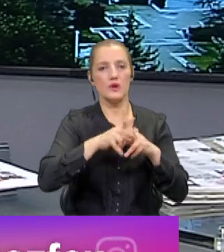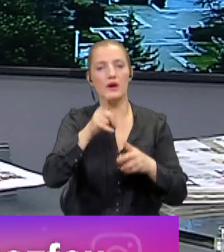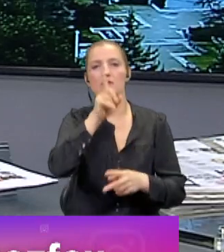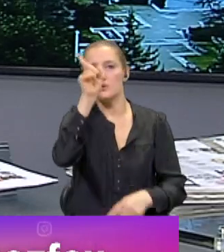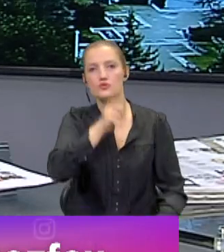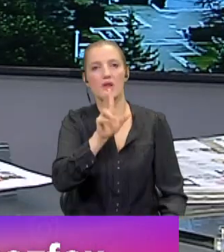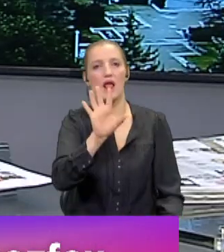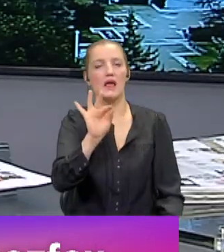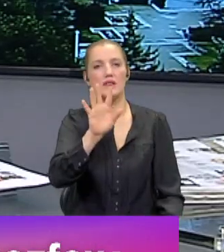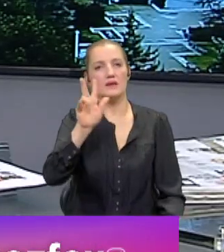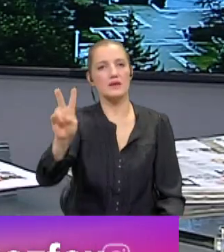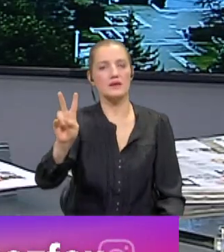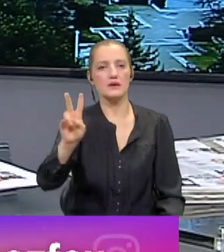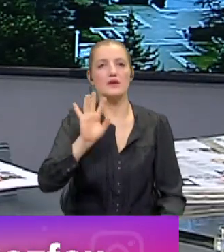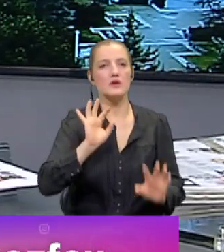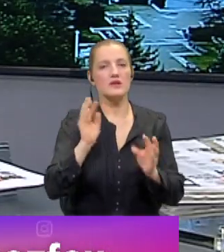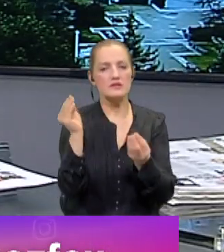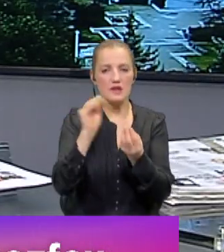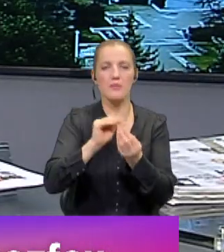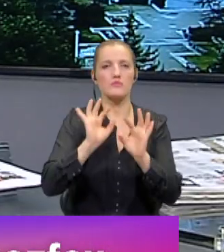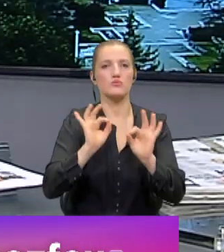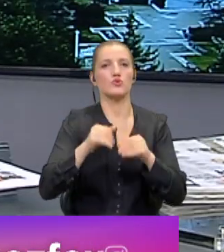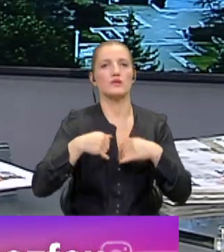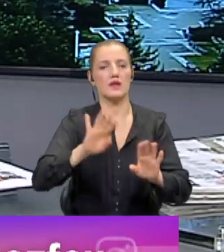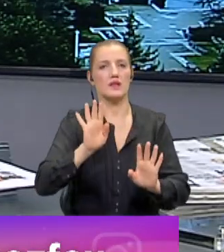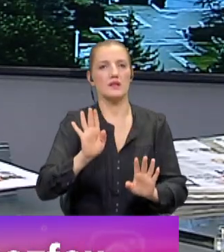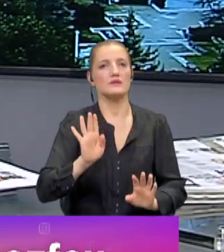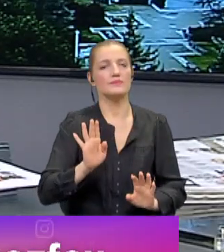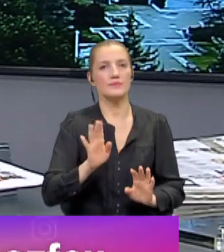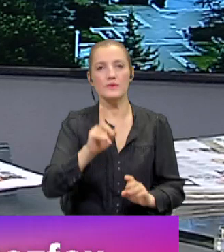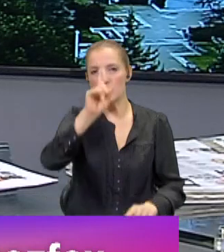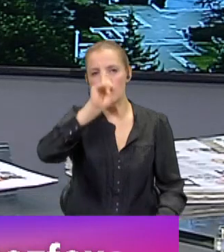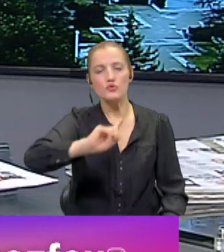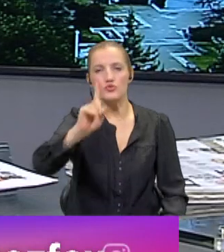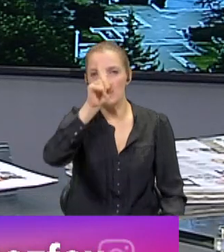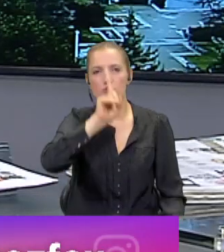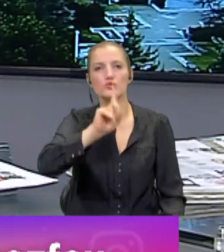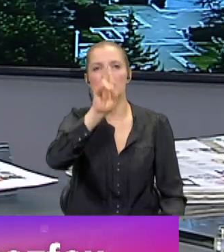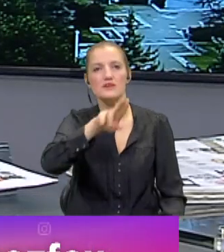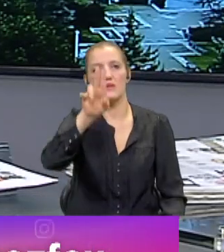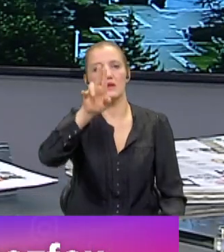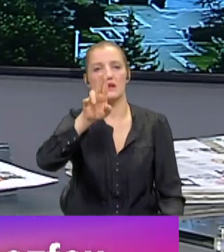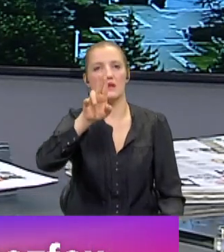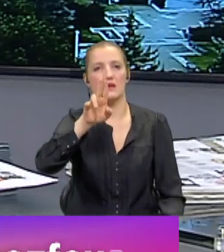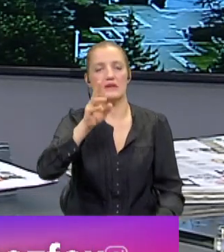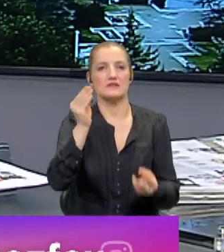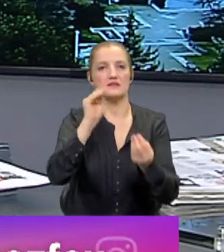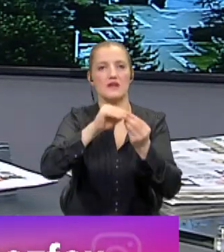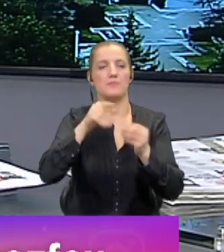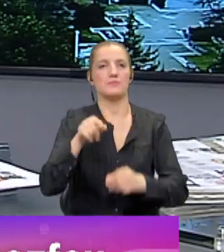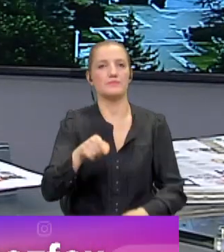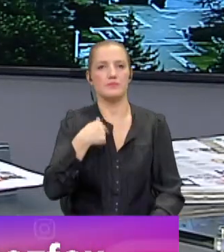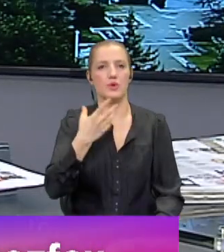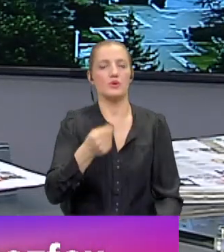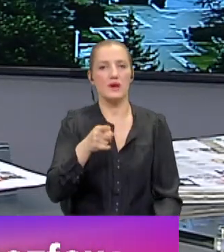mümkün değil Yani ben Muhtemelen ve yüzdeyüz yüzdeyüz 27'lik zaman dilimine gireceğim